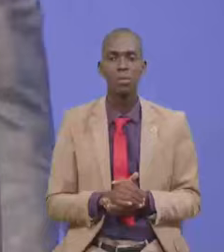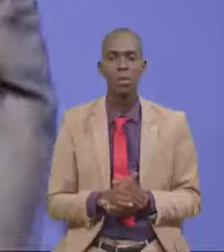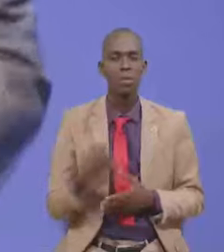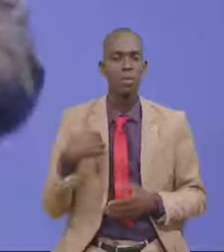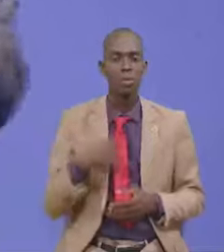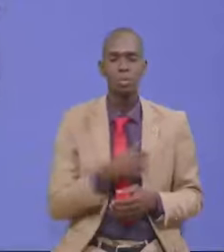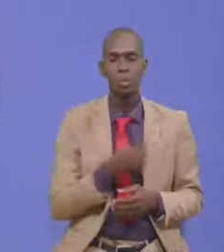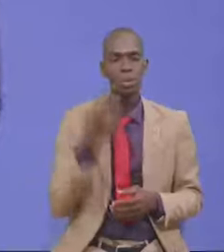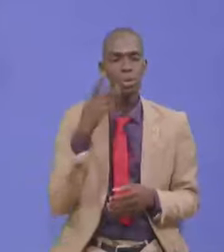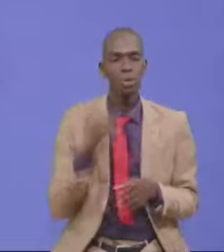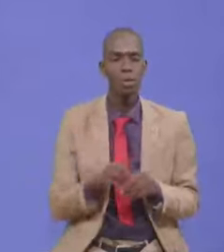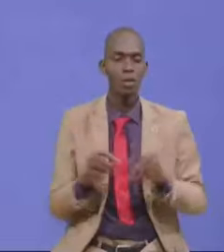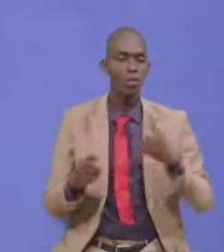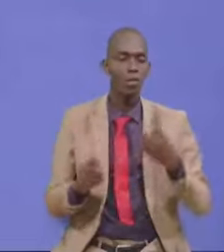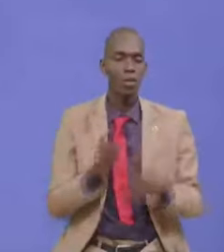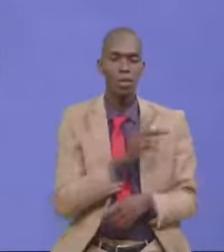En 1er Roi 21,